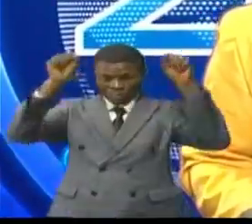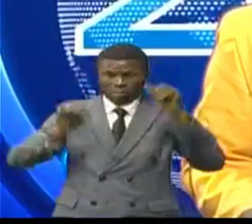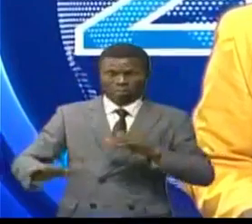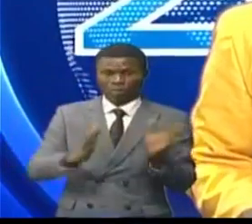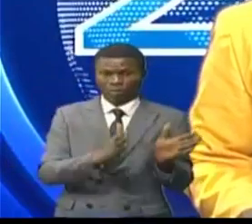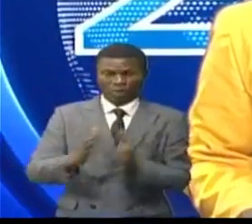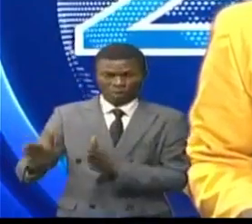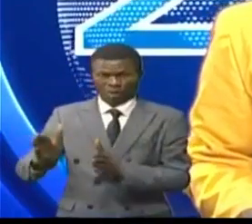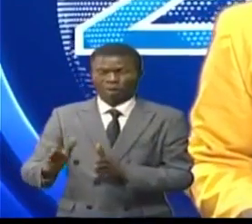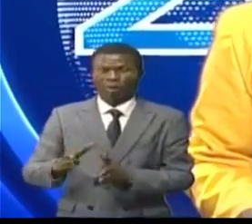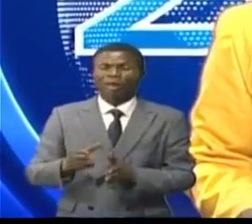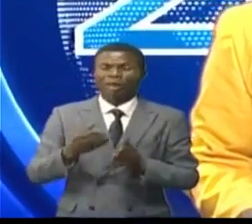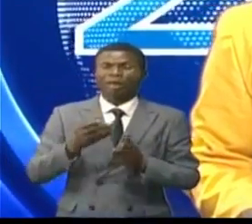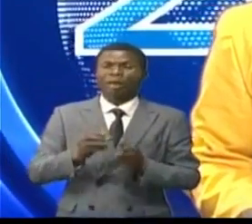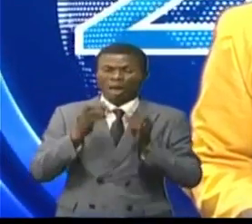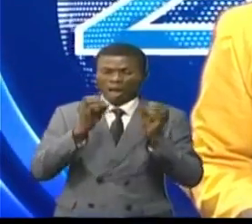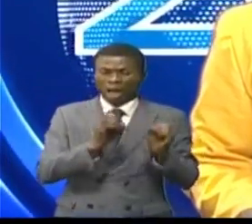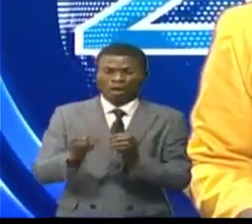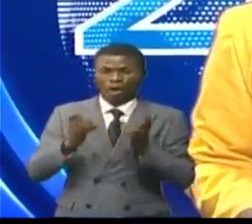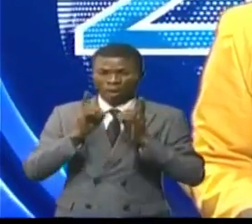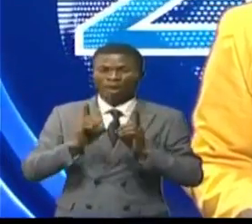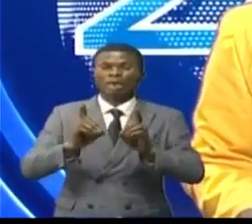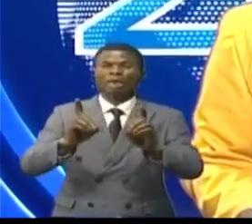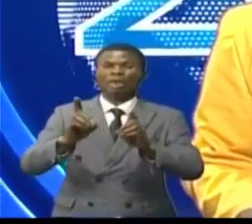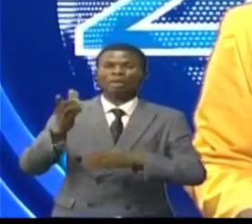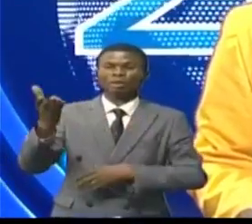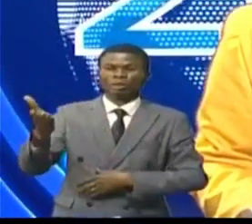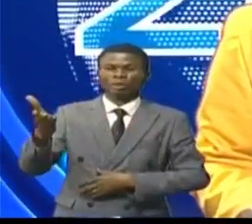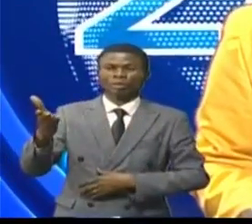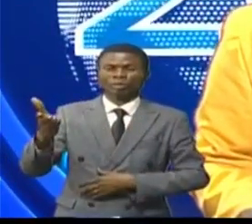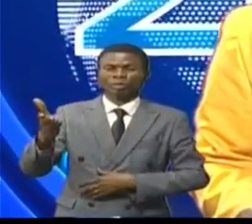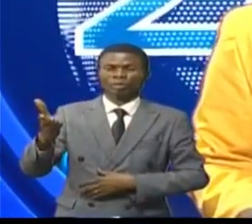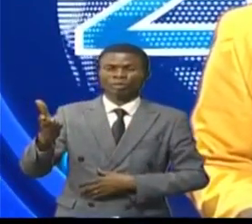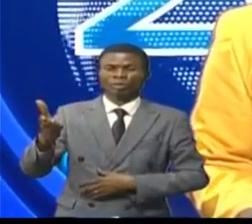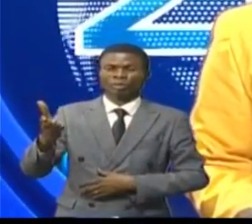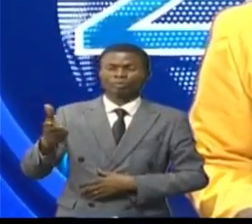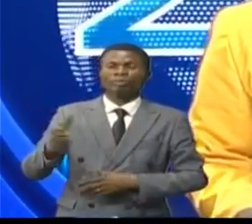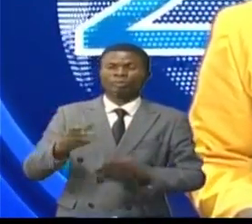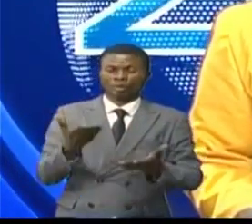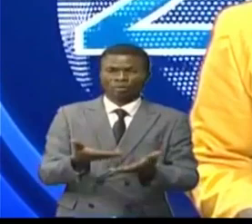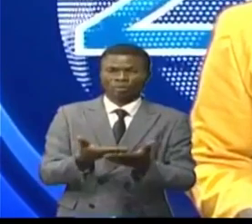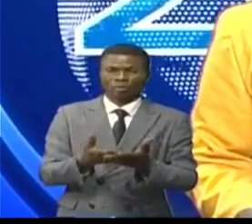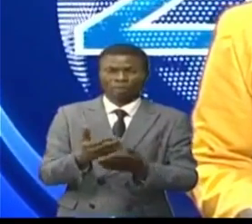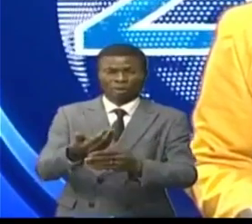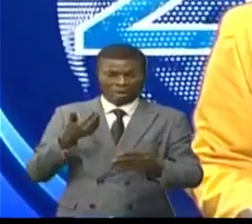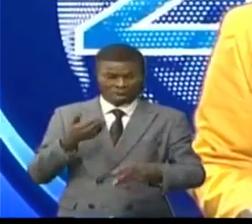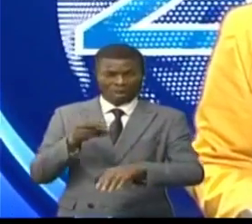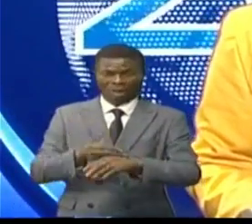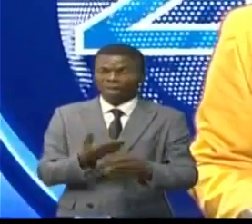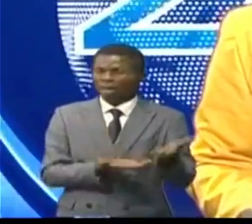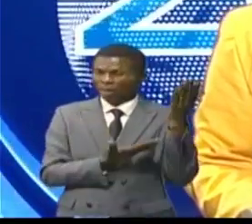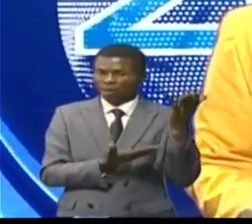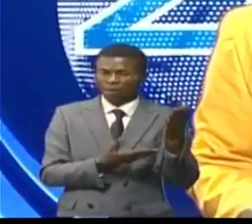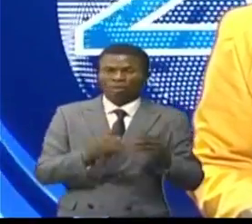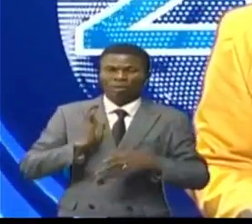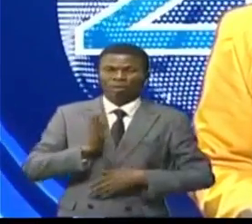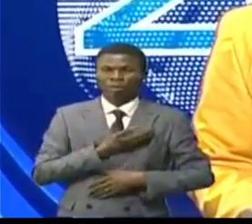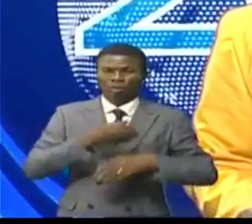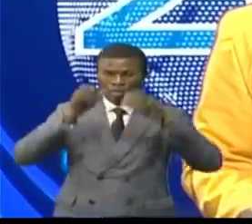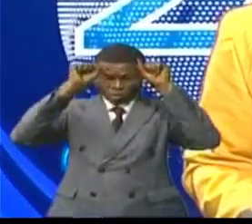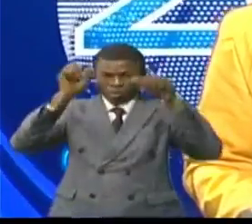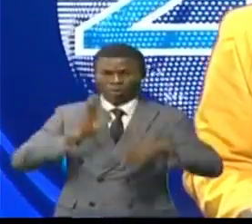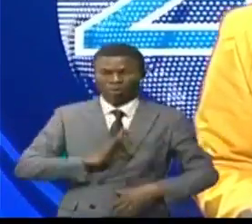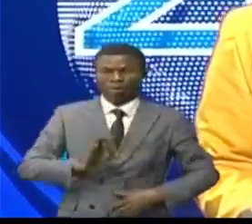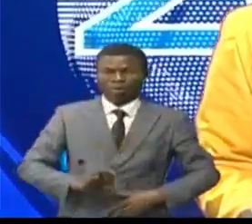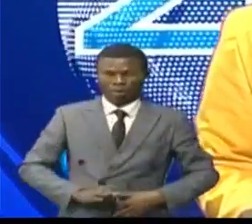à monter devant la tribune des Nations Unies pour son discours. Avant ce moment très attendu, le chef de l'État, Félix-Antoine